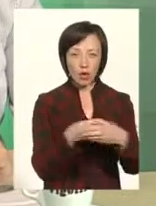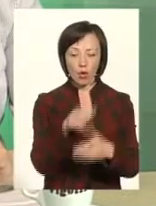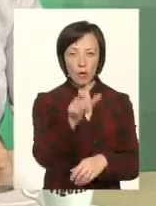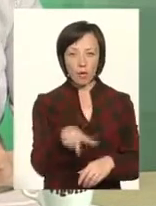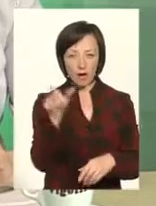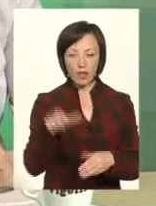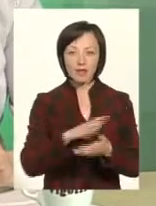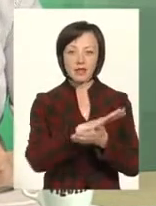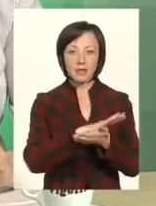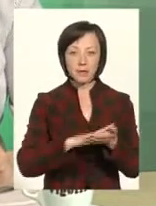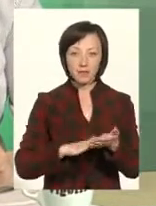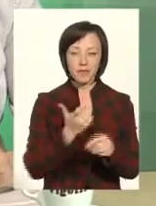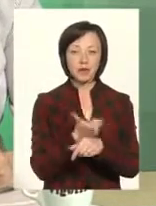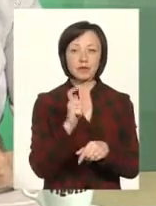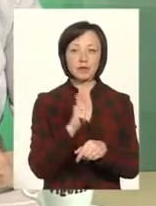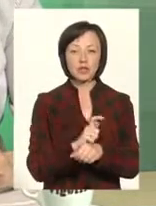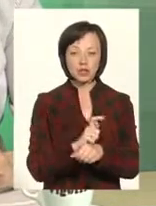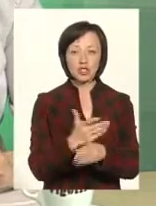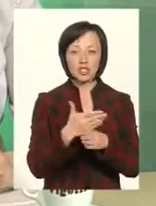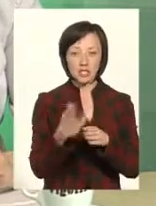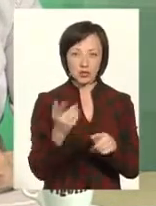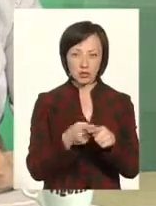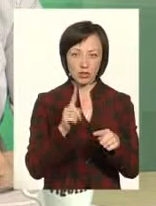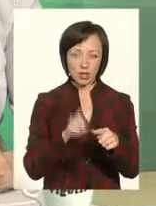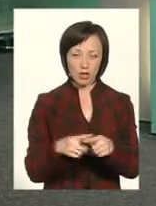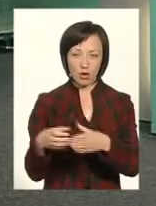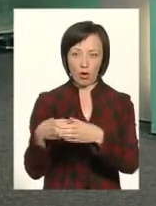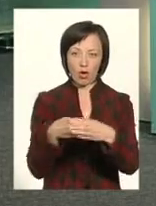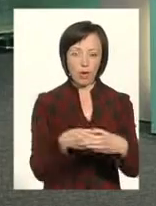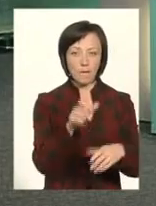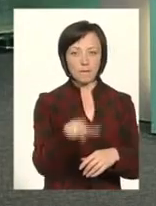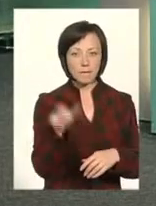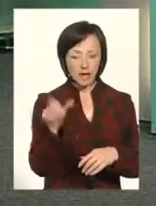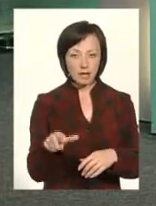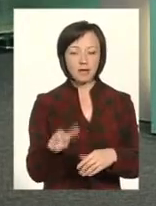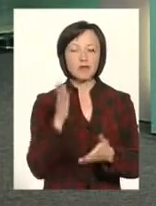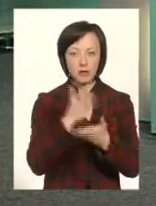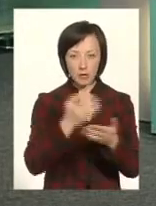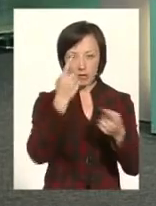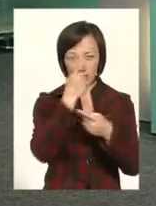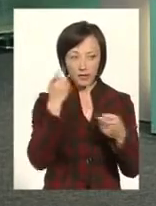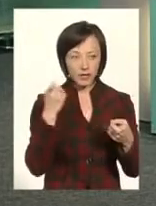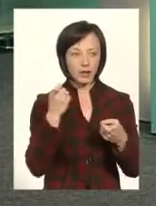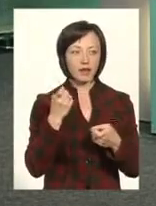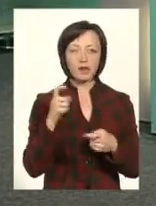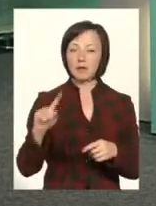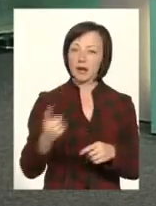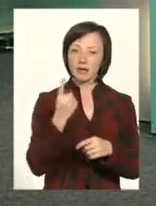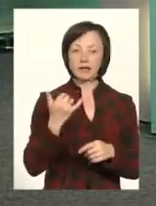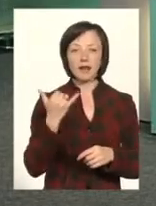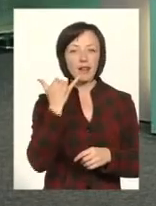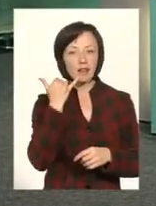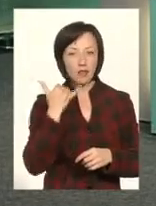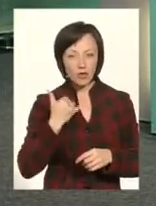поговоримо далі. Як мінімум більшою частинкою цієї громади, так? Але ми в прямому ефірі так, і насамперед